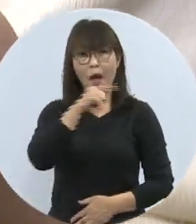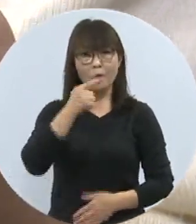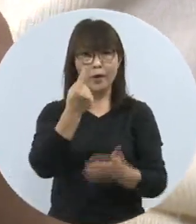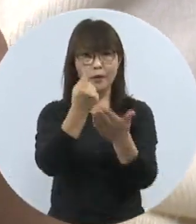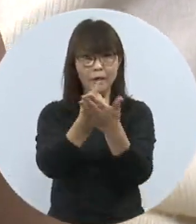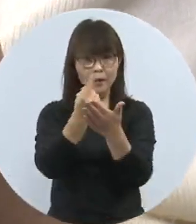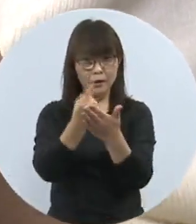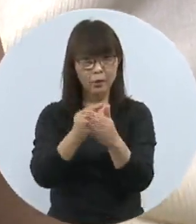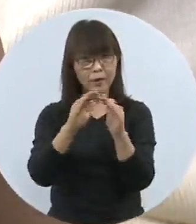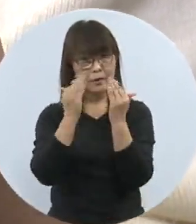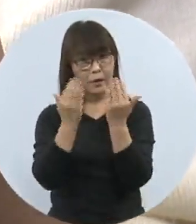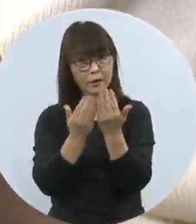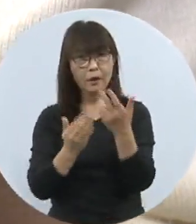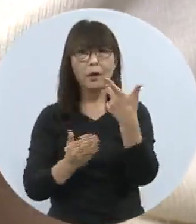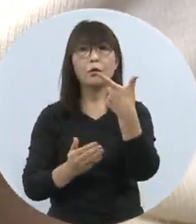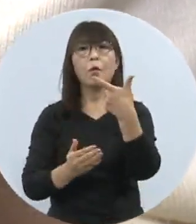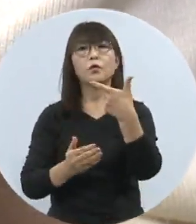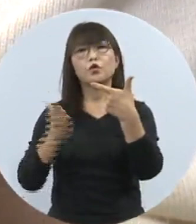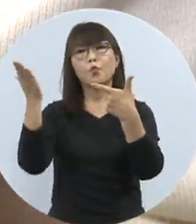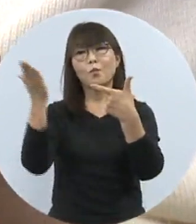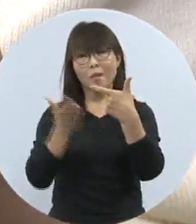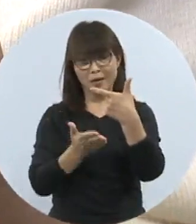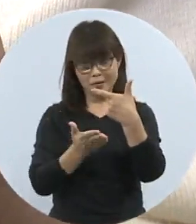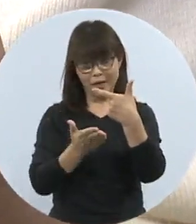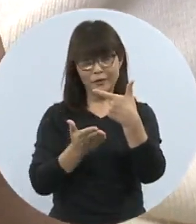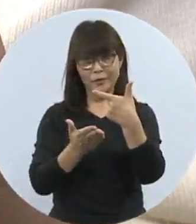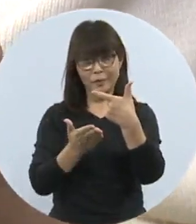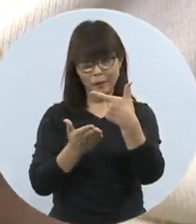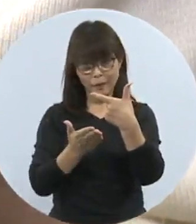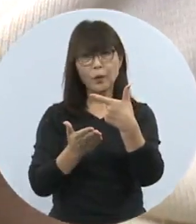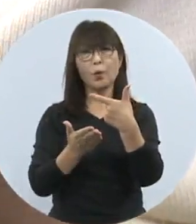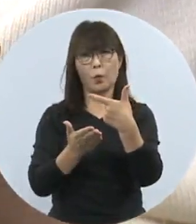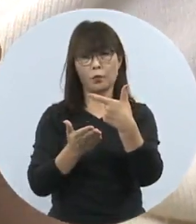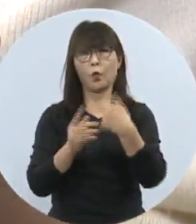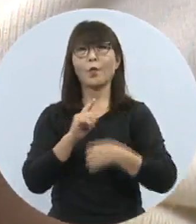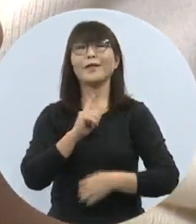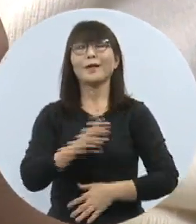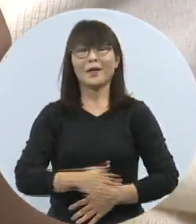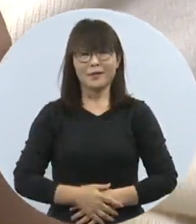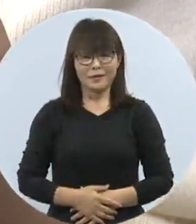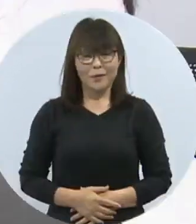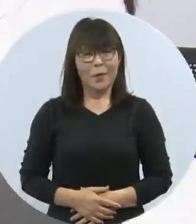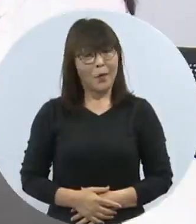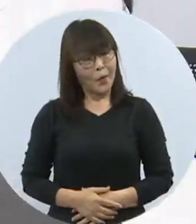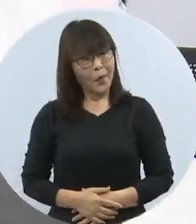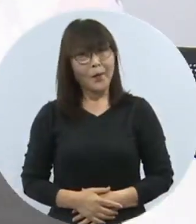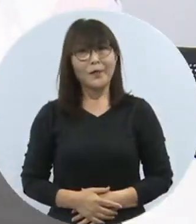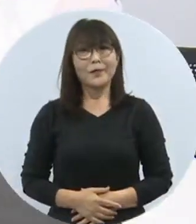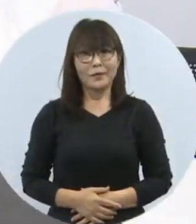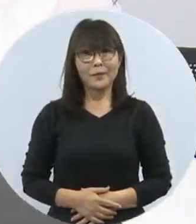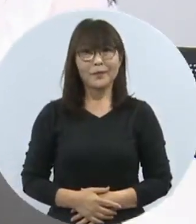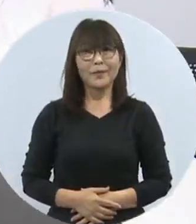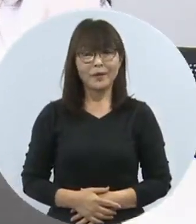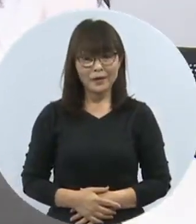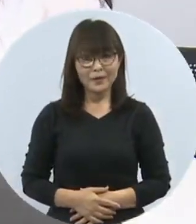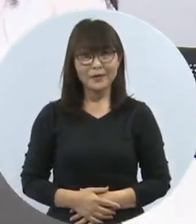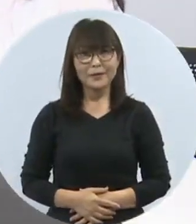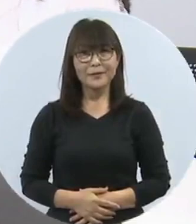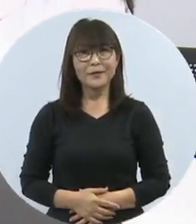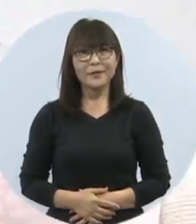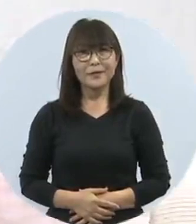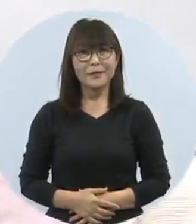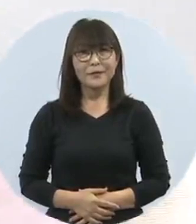は60% ぐらいしか落とせないと言われています、 60% ですか？全然です